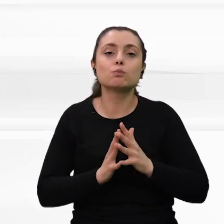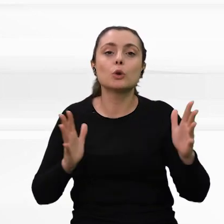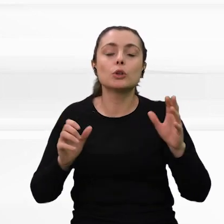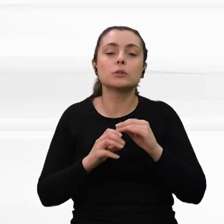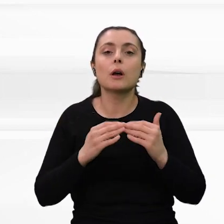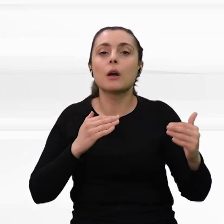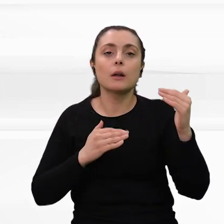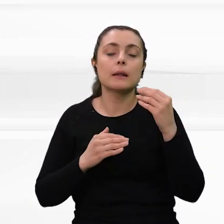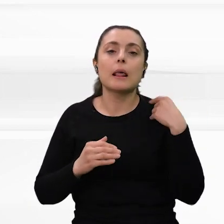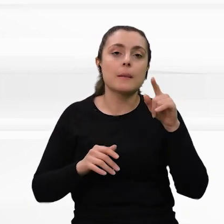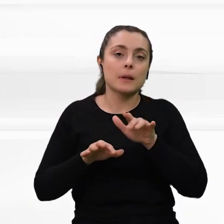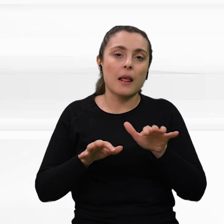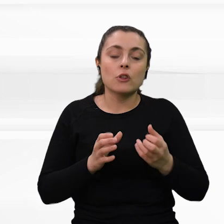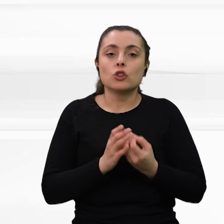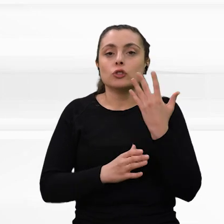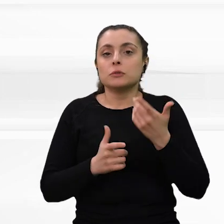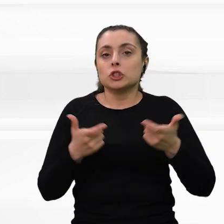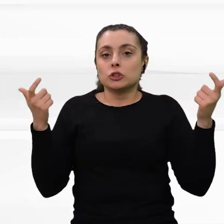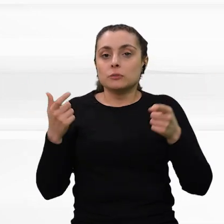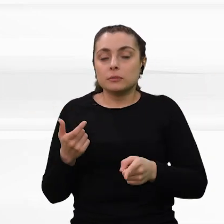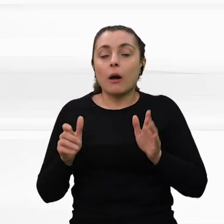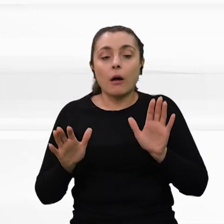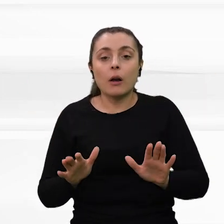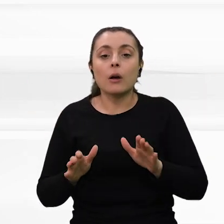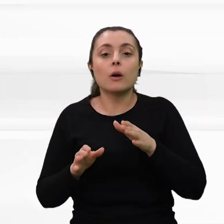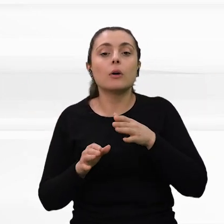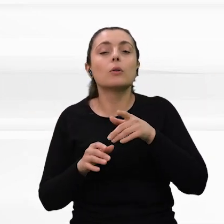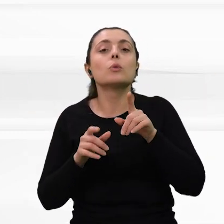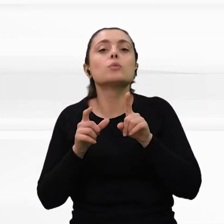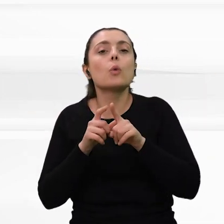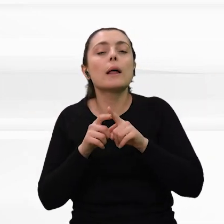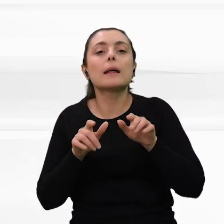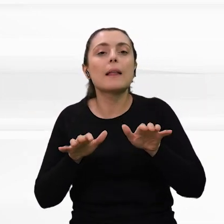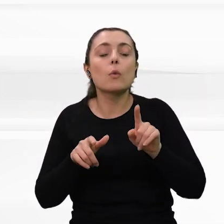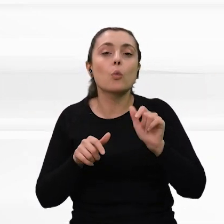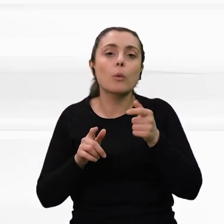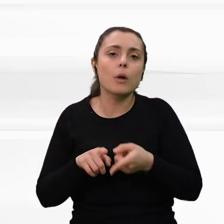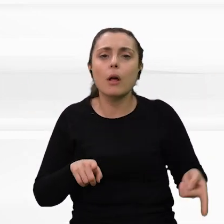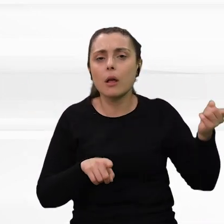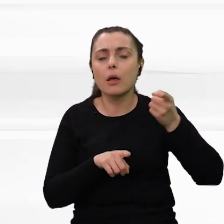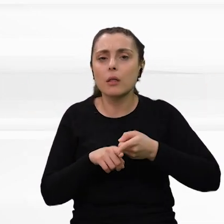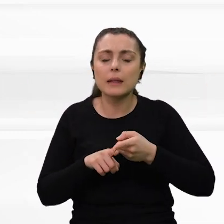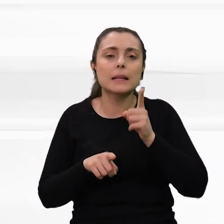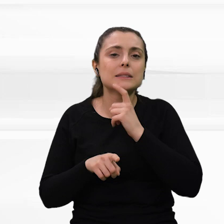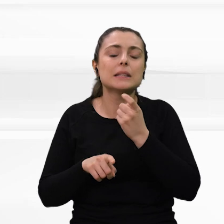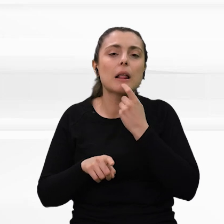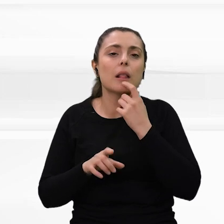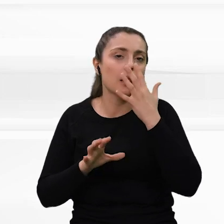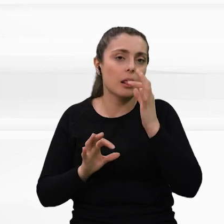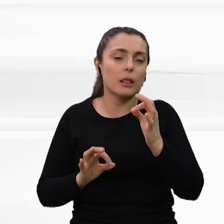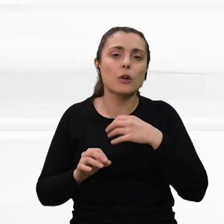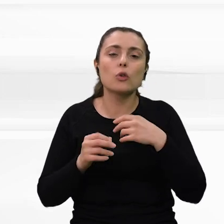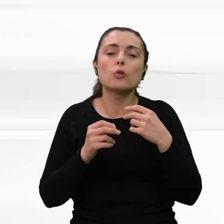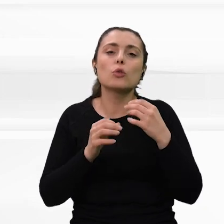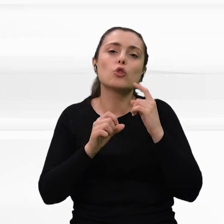hızını büyük oranda artıran yeni bir klavye geliştirdi ancak doğra klavyesi o günden bugüne İngiliz dilinin standart